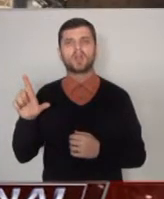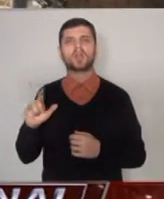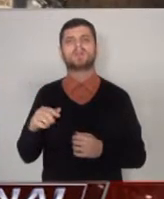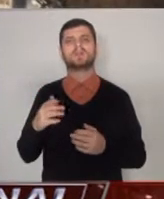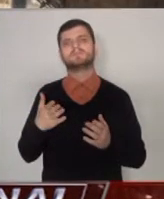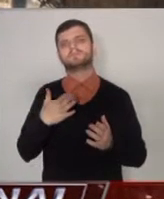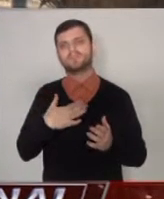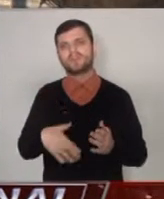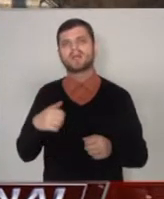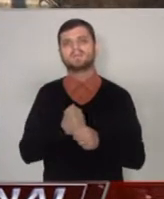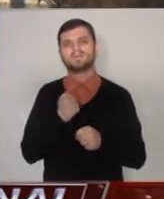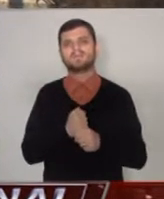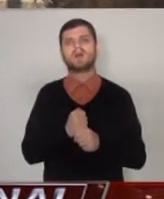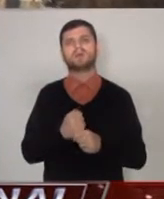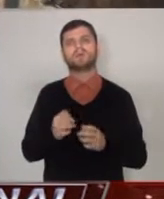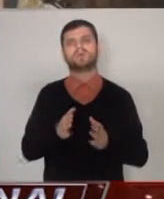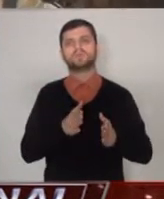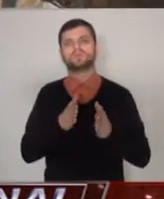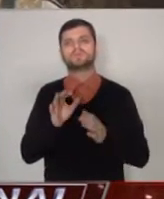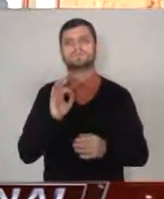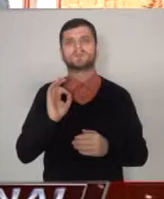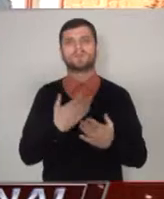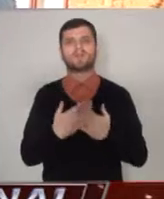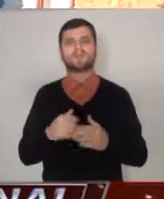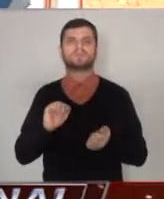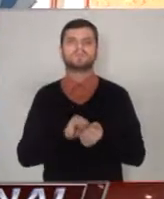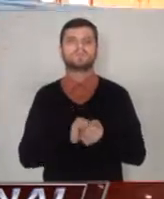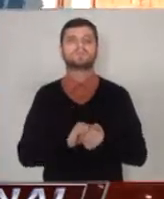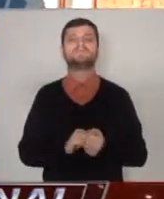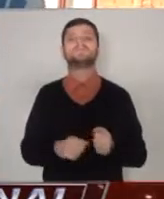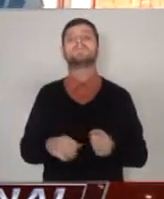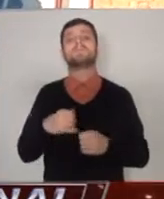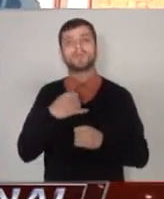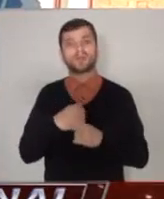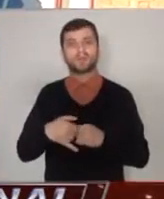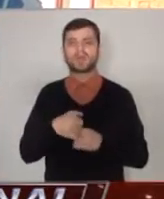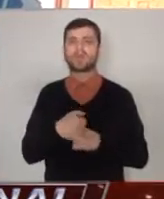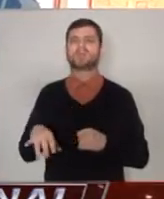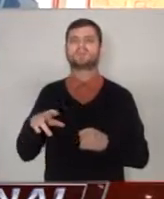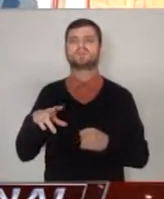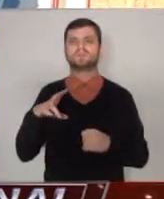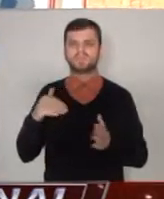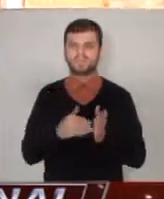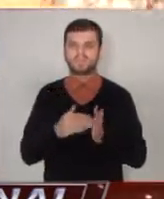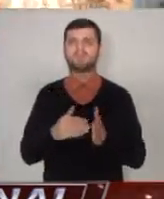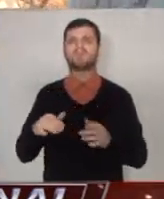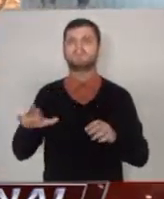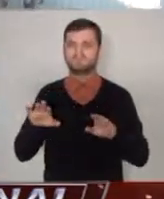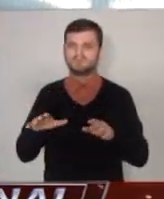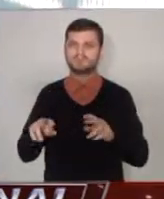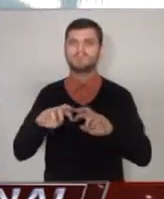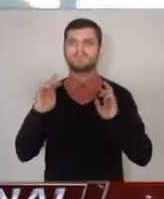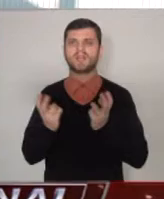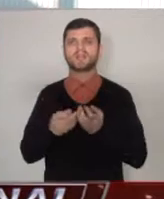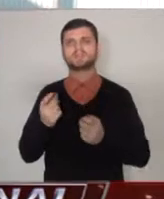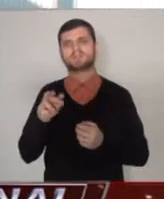de specialitate inginer agronom. Nici acest proiect nu a fost dus la capăt, deși există bani, din cauza neseriozității firmelor care au câștigat